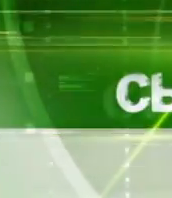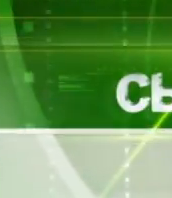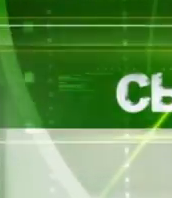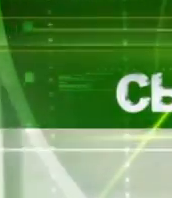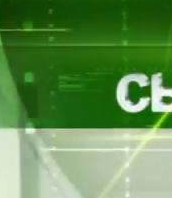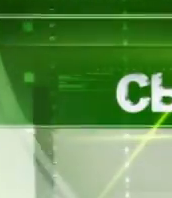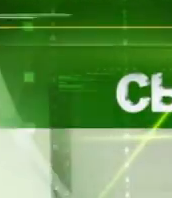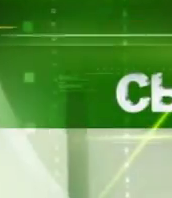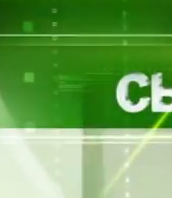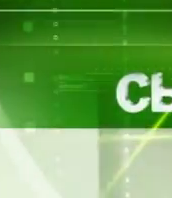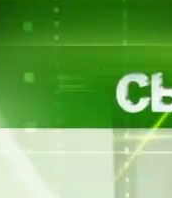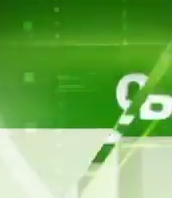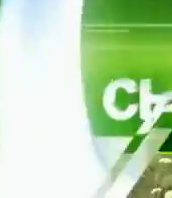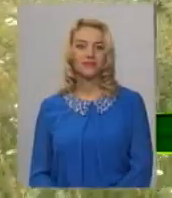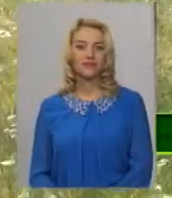Музика